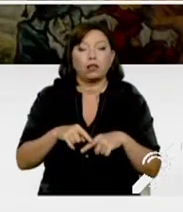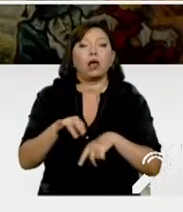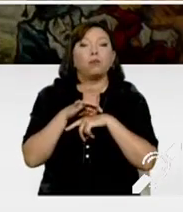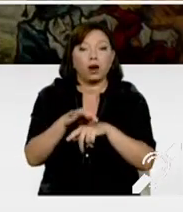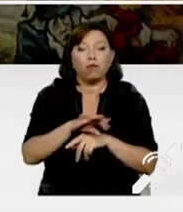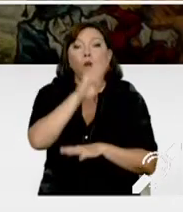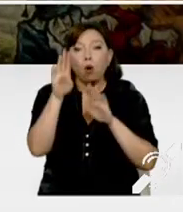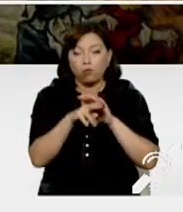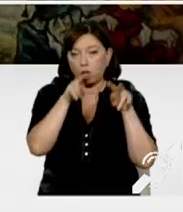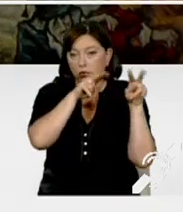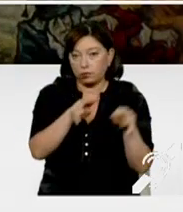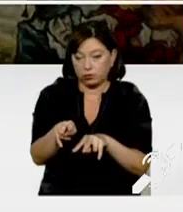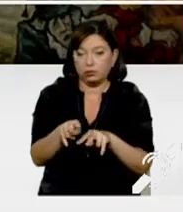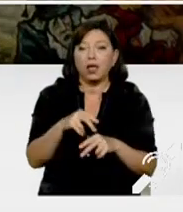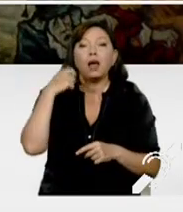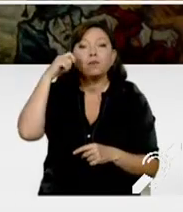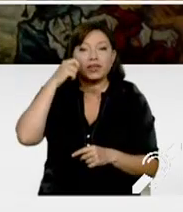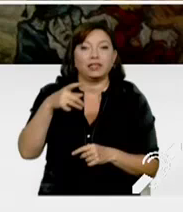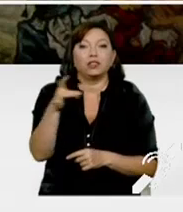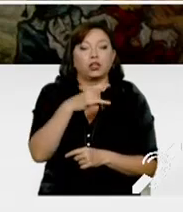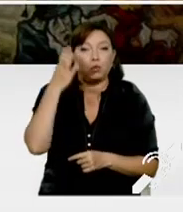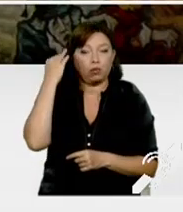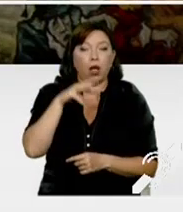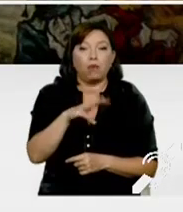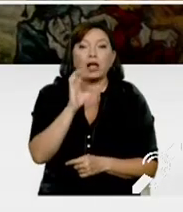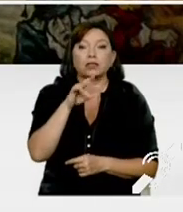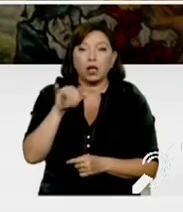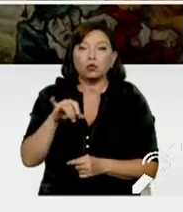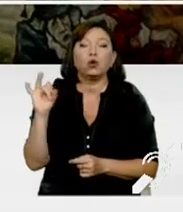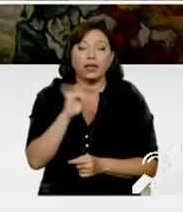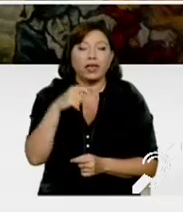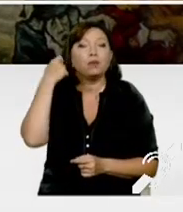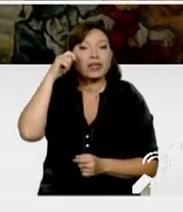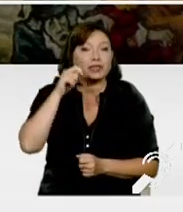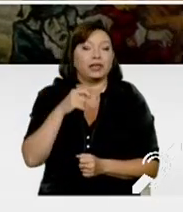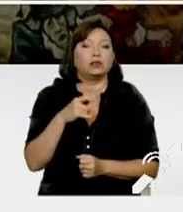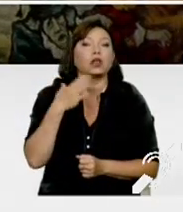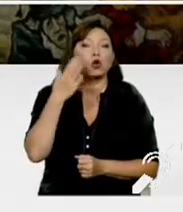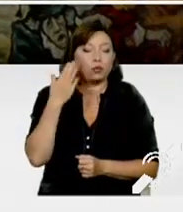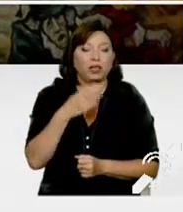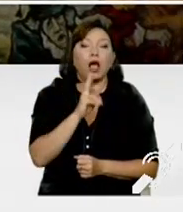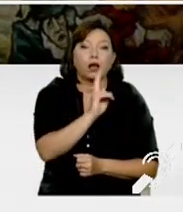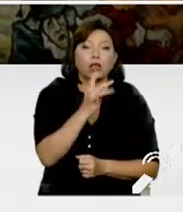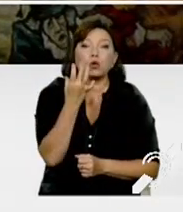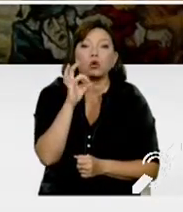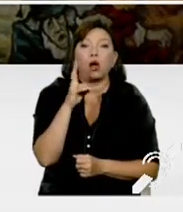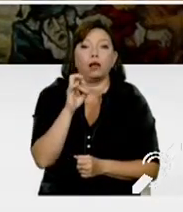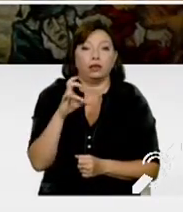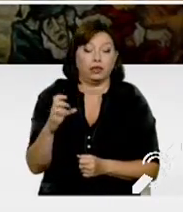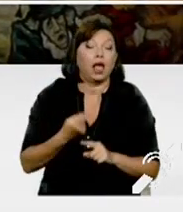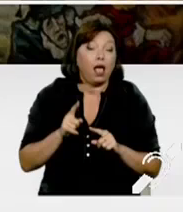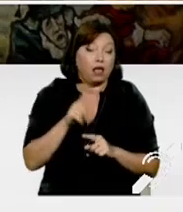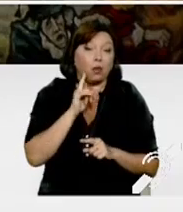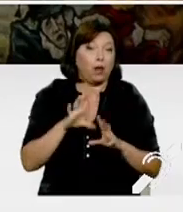organizată sub înaltul patronaj al președintelui Republicii Moldova, Maia Sandu, și al președintelui României, Klaus Iohannis.